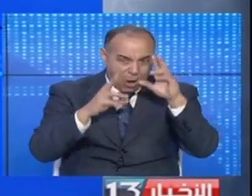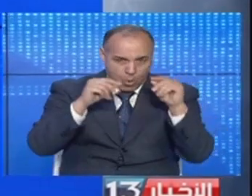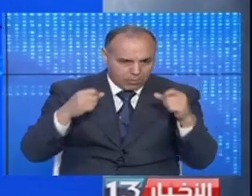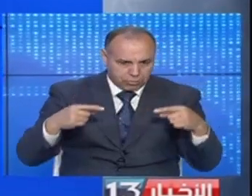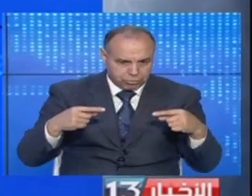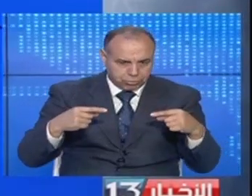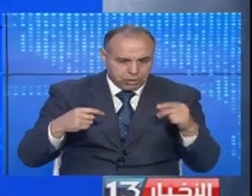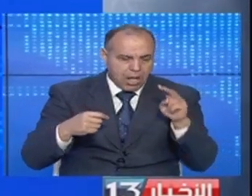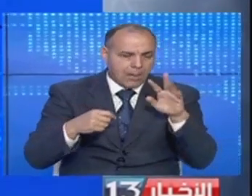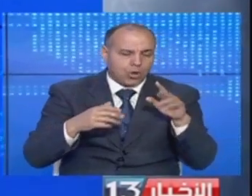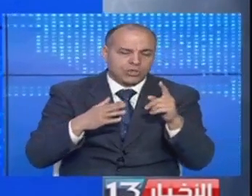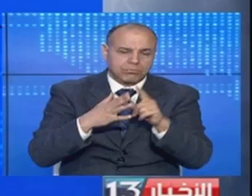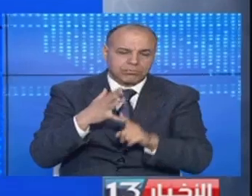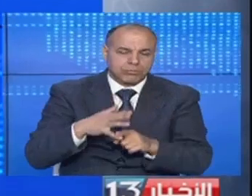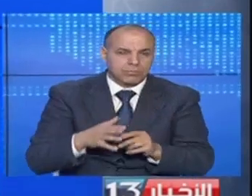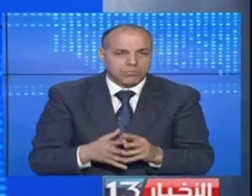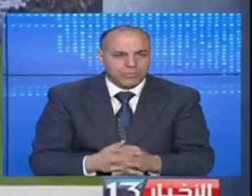والعشرين